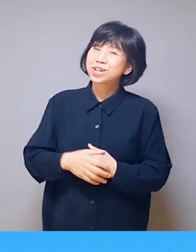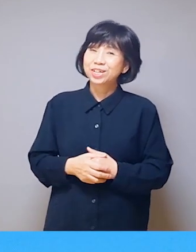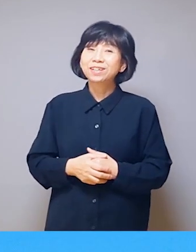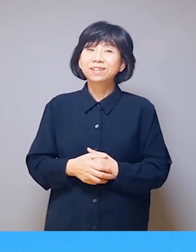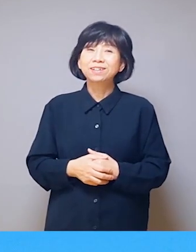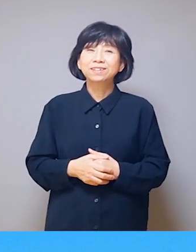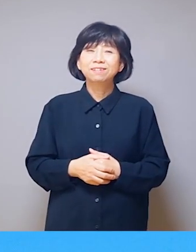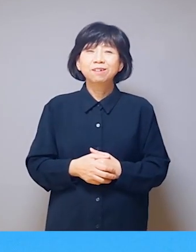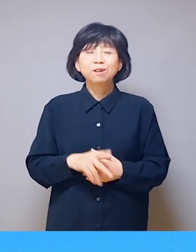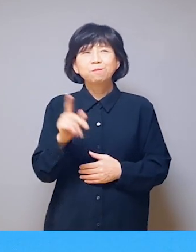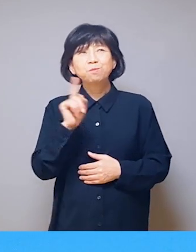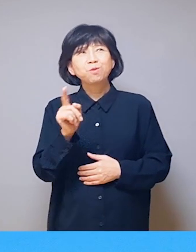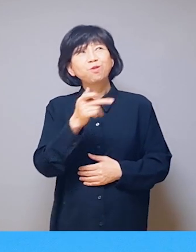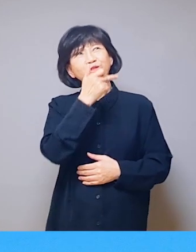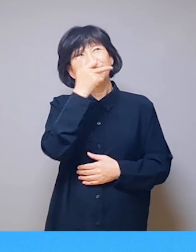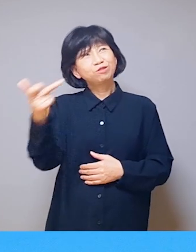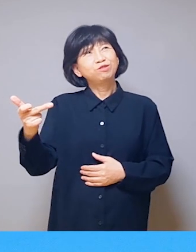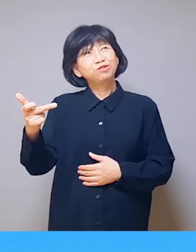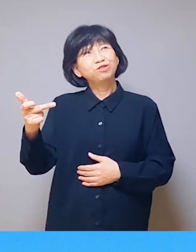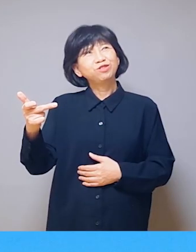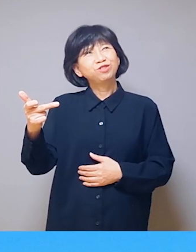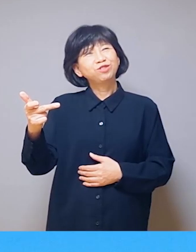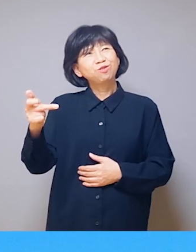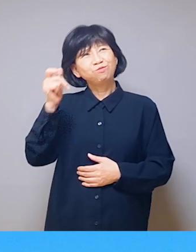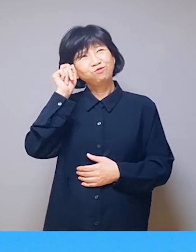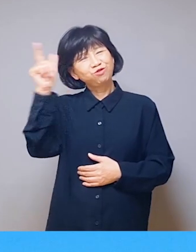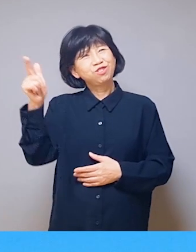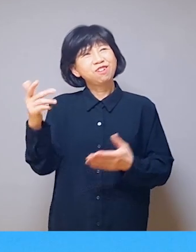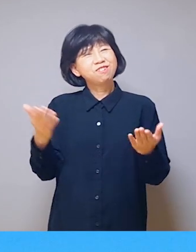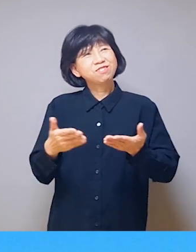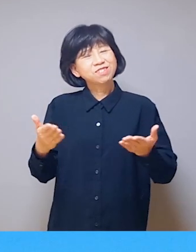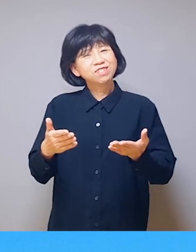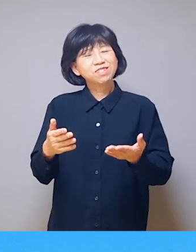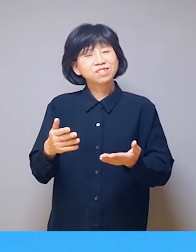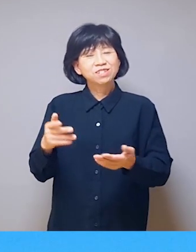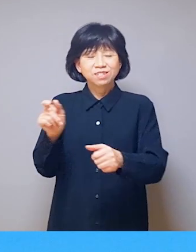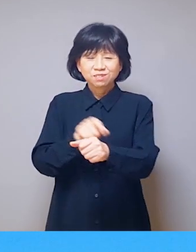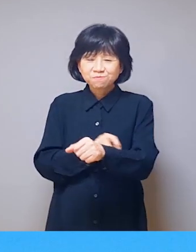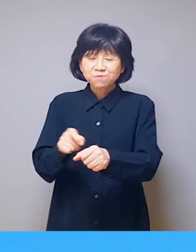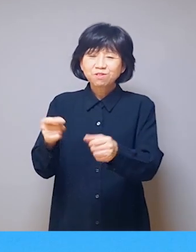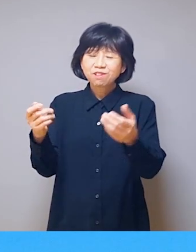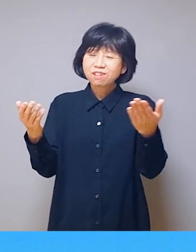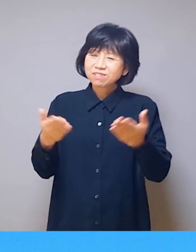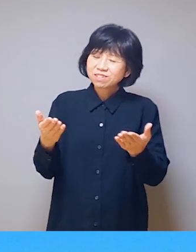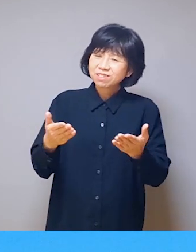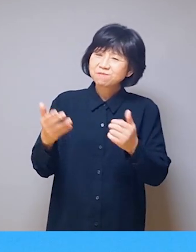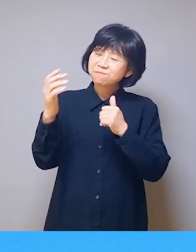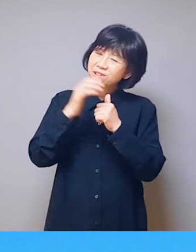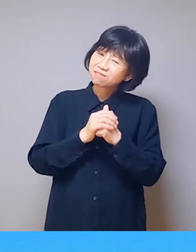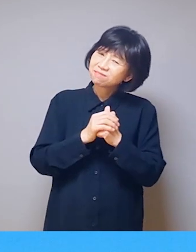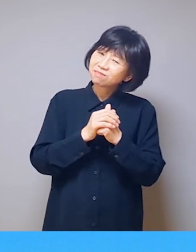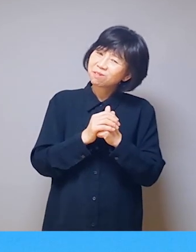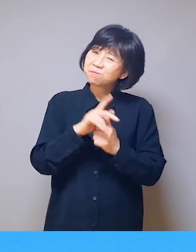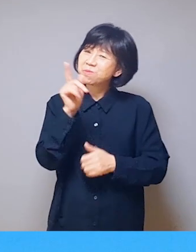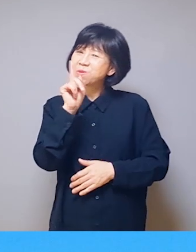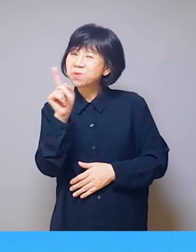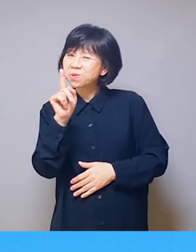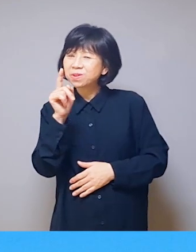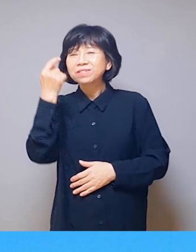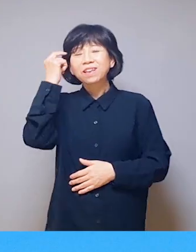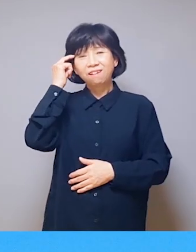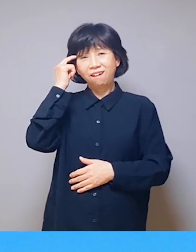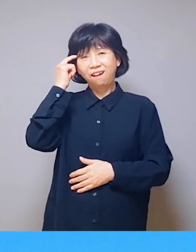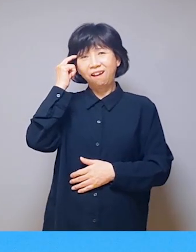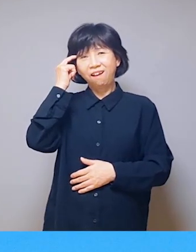거지요. 너무 어마어마하게 보이는 거예요. 그냥 목사님이나 어떤 선교사님들이나 특별한 사명을 갖고 있는 사람들이나 해야 할 것처럼 보이는,